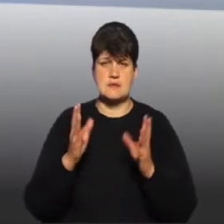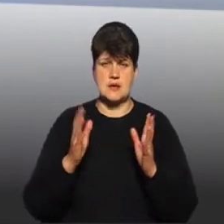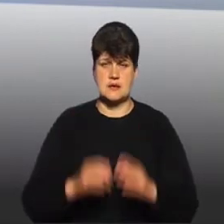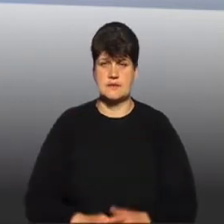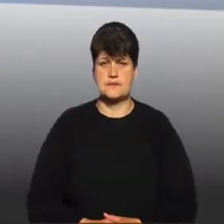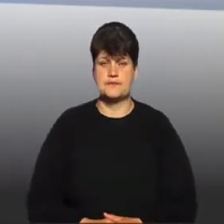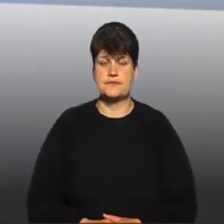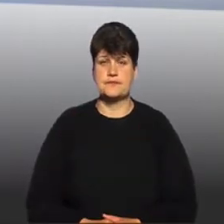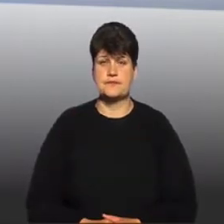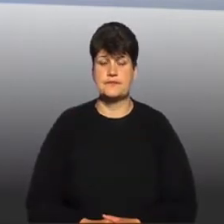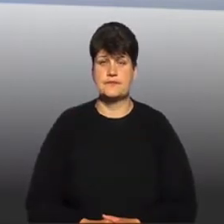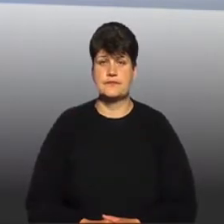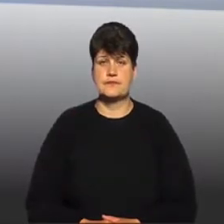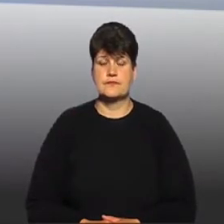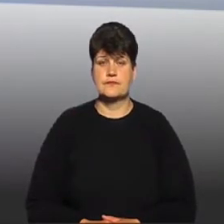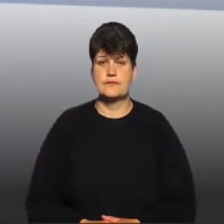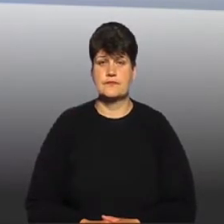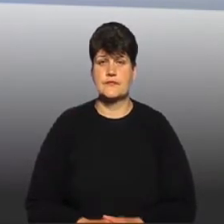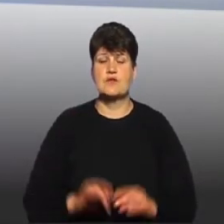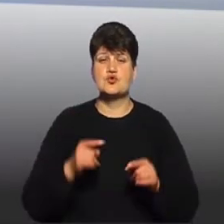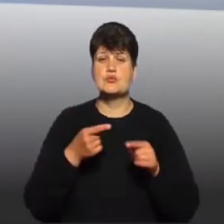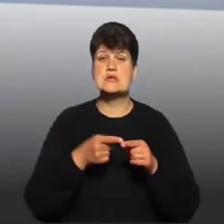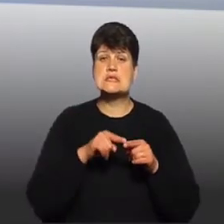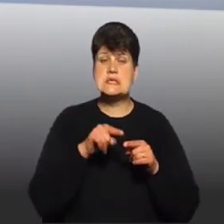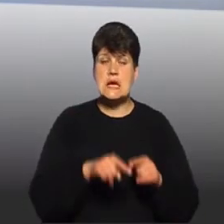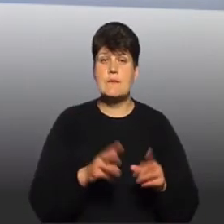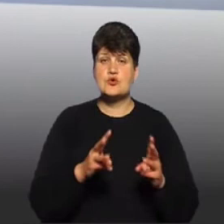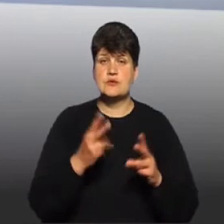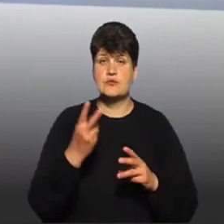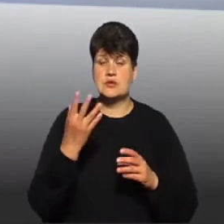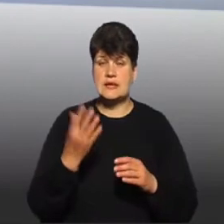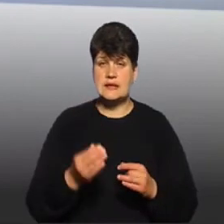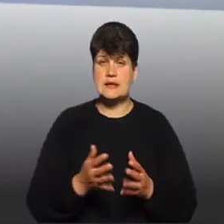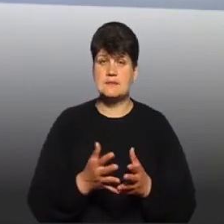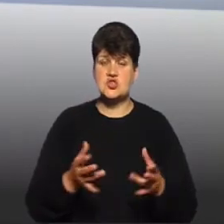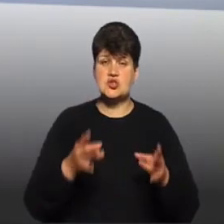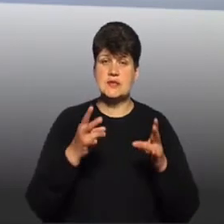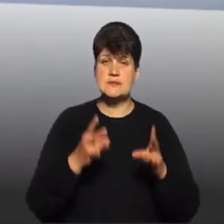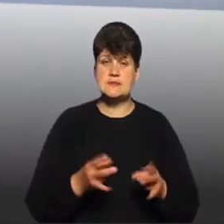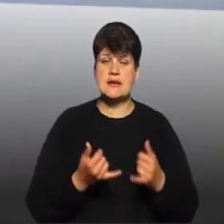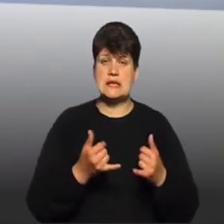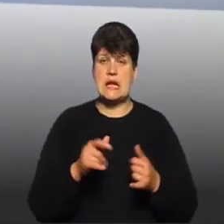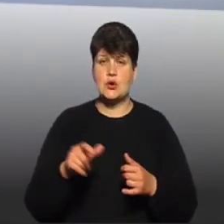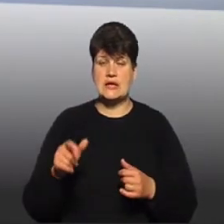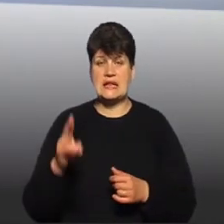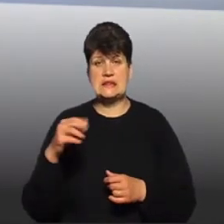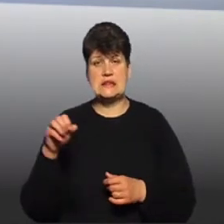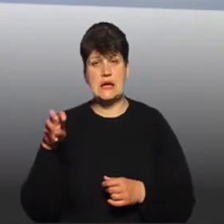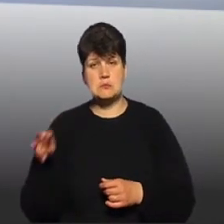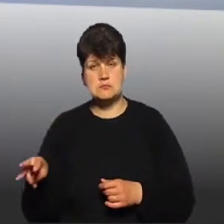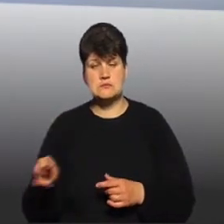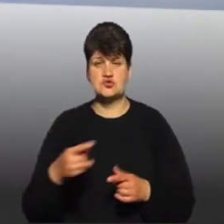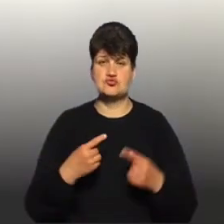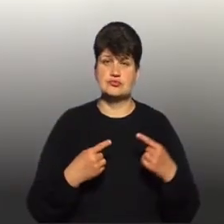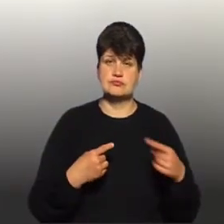от з цієї пожежі двохденної є найбільша небезпека для людей? В чому вона полягає? Це в димі чи можливо, в інших якихось сполуках?